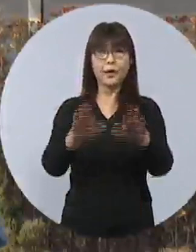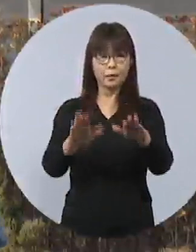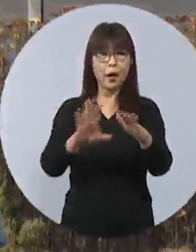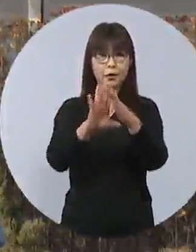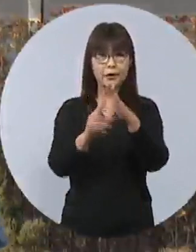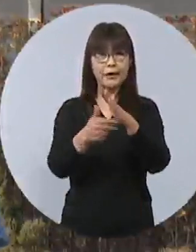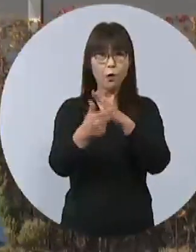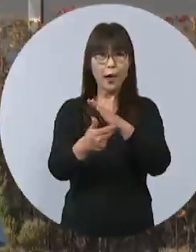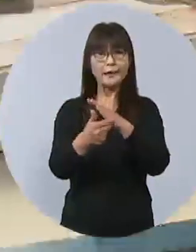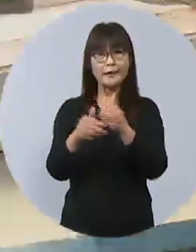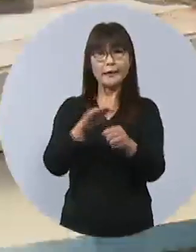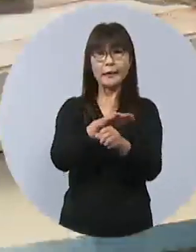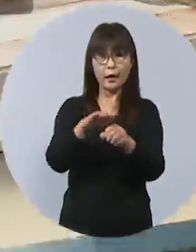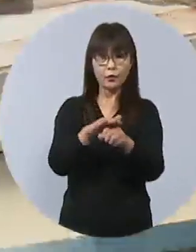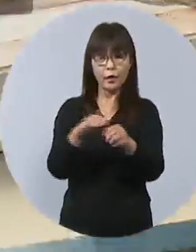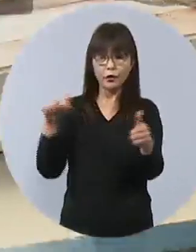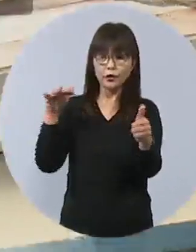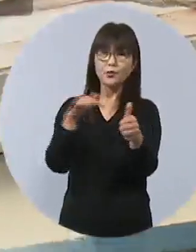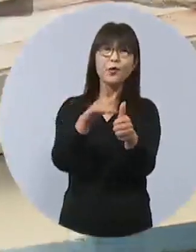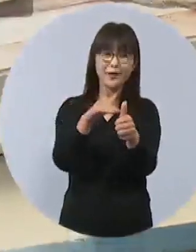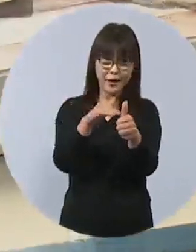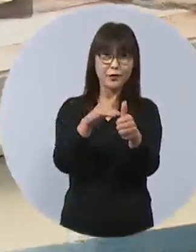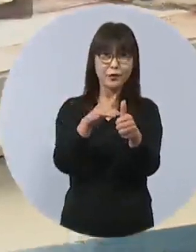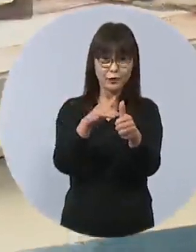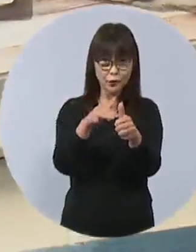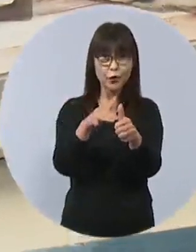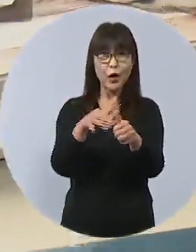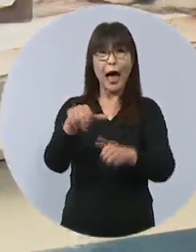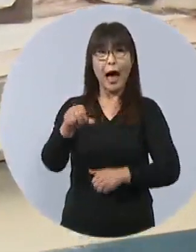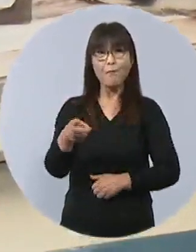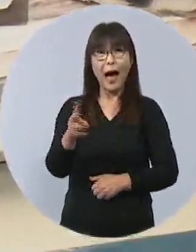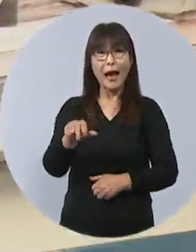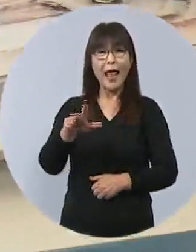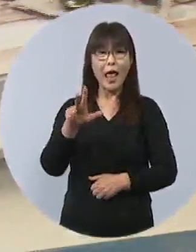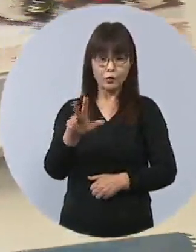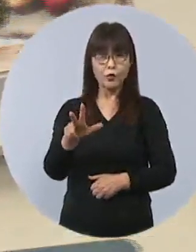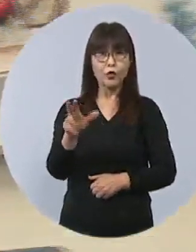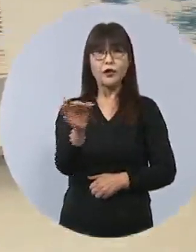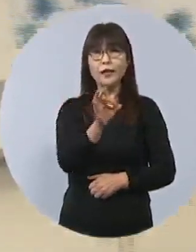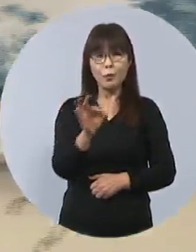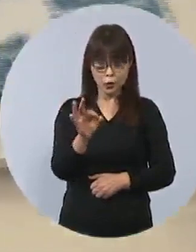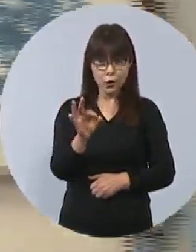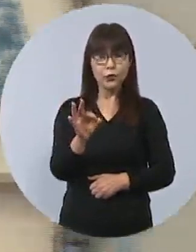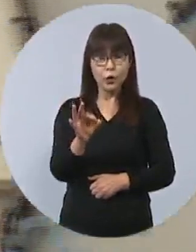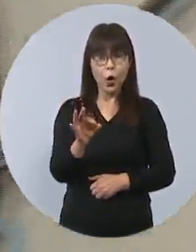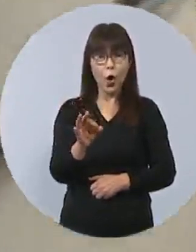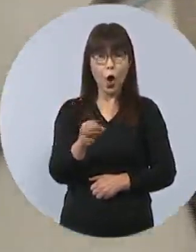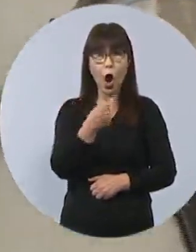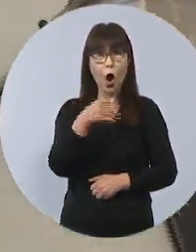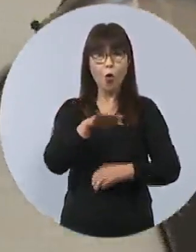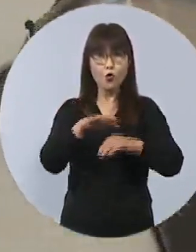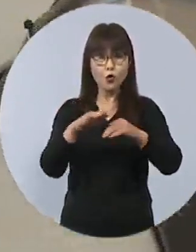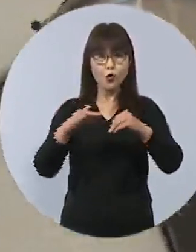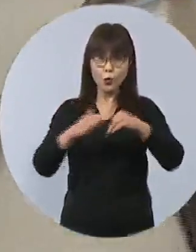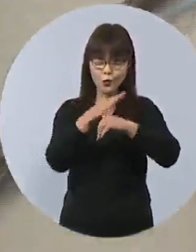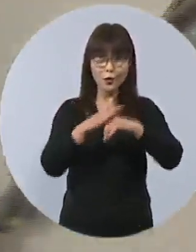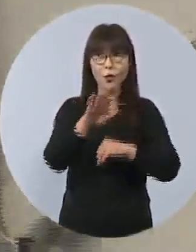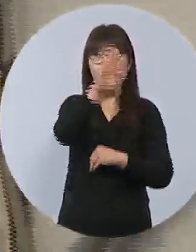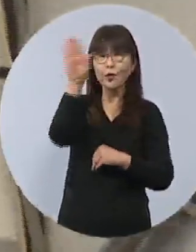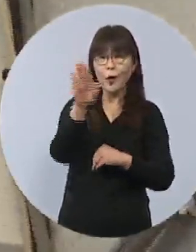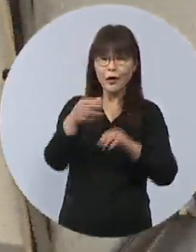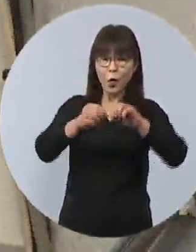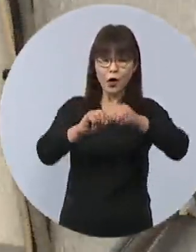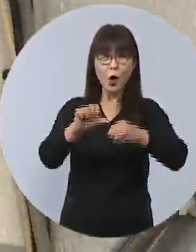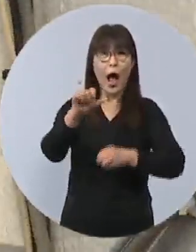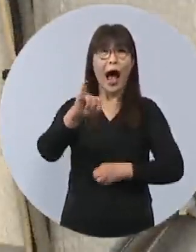沢シティラブで注目されているアパレル商品と海と空の色である藍色をコラボレーションしています。このプロ